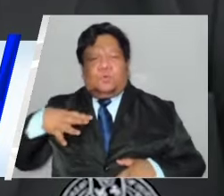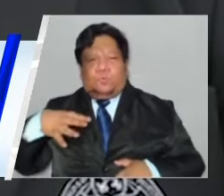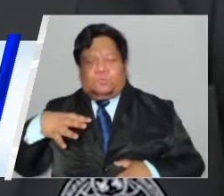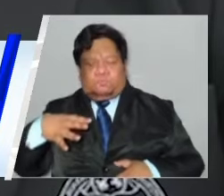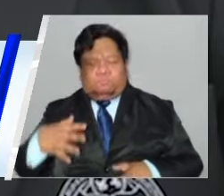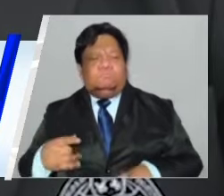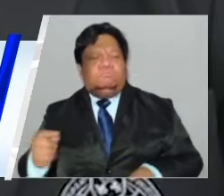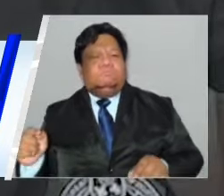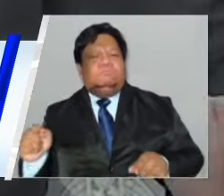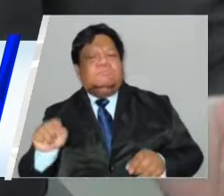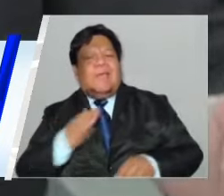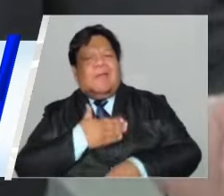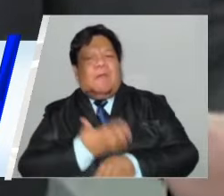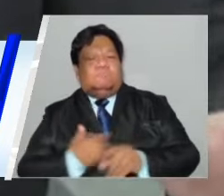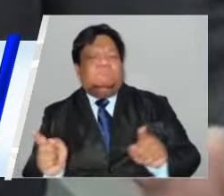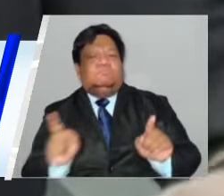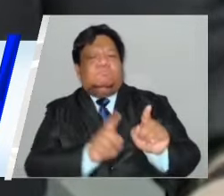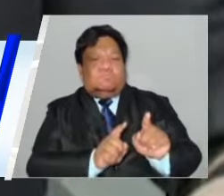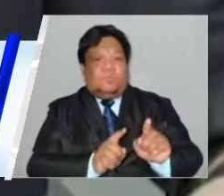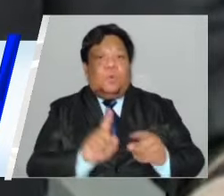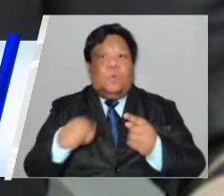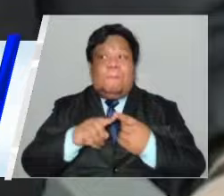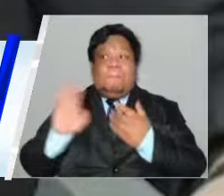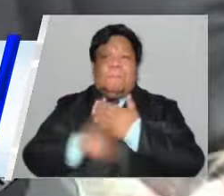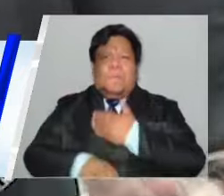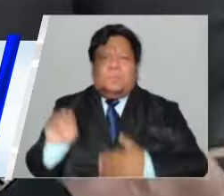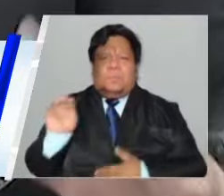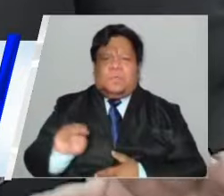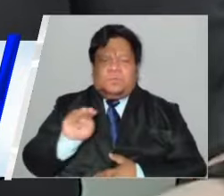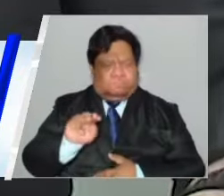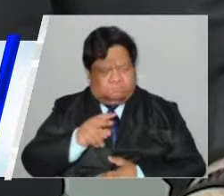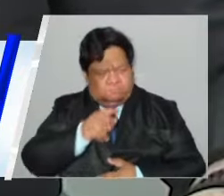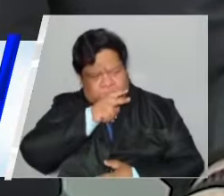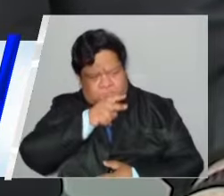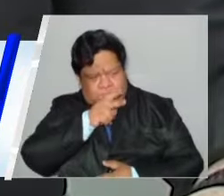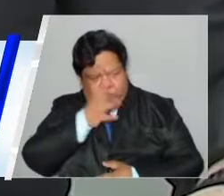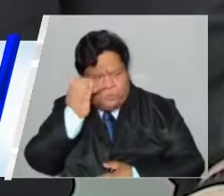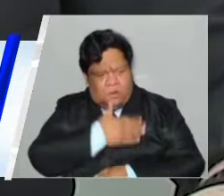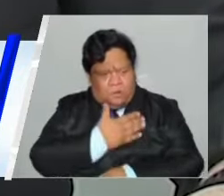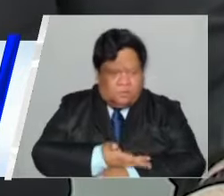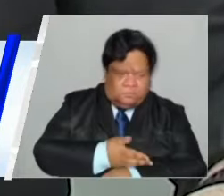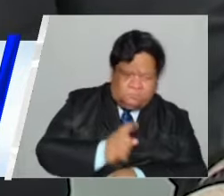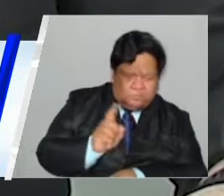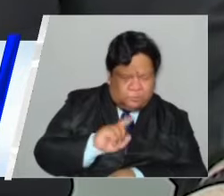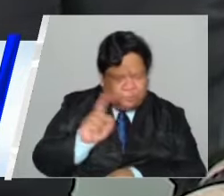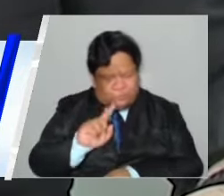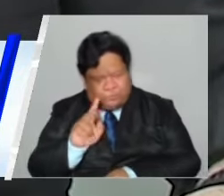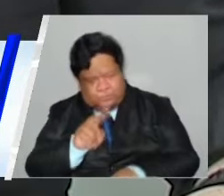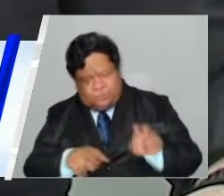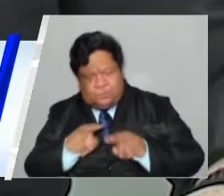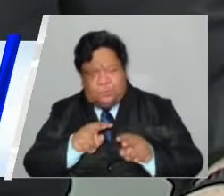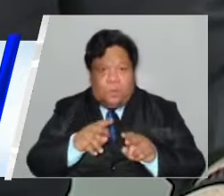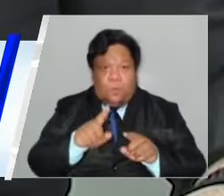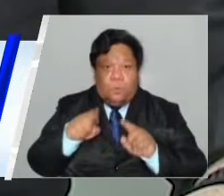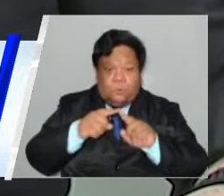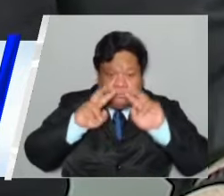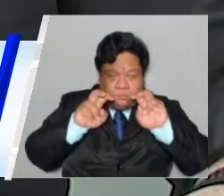nung Lunes, pagbalik niya, parang nagduda siya kasi parang may kakaiba. Na-examine na ng ating medical legal, doon nga nakita